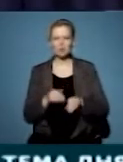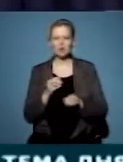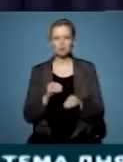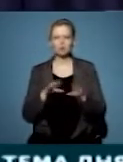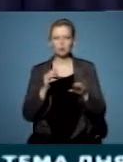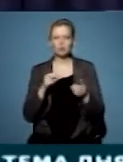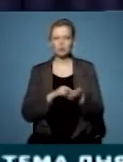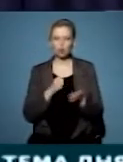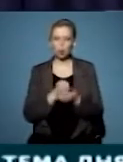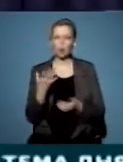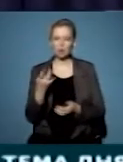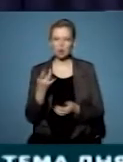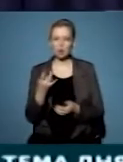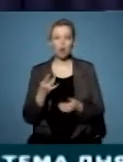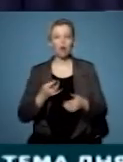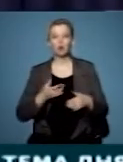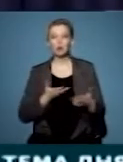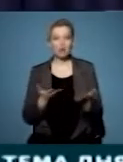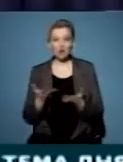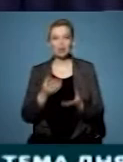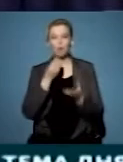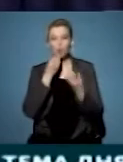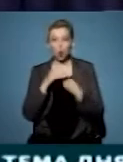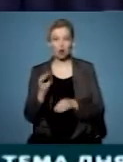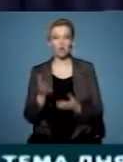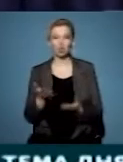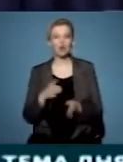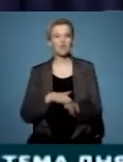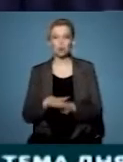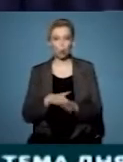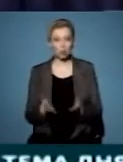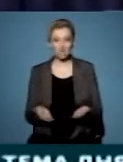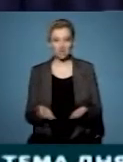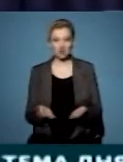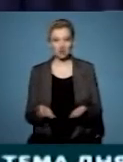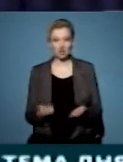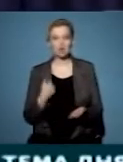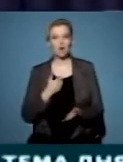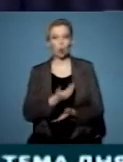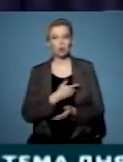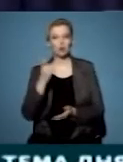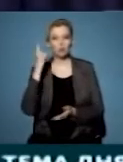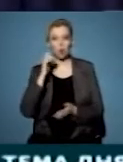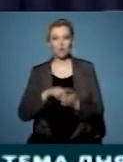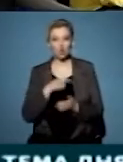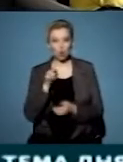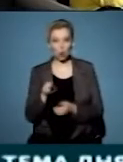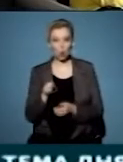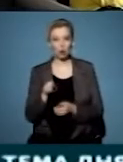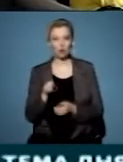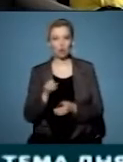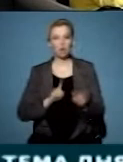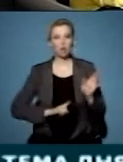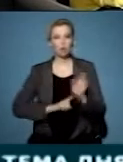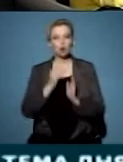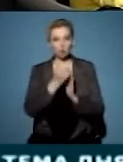підняття ціни до 5 гривень, які покращення відбулися. Тобто, я хотіла почути від нього. Почали